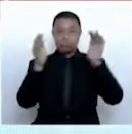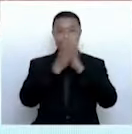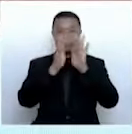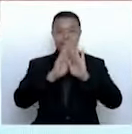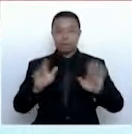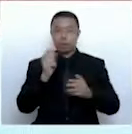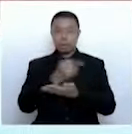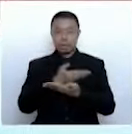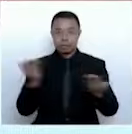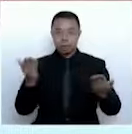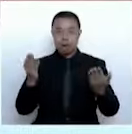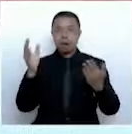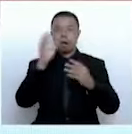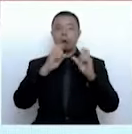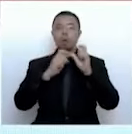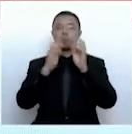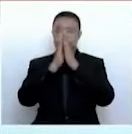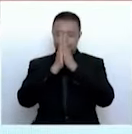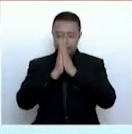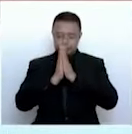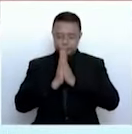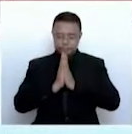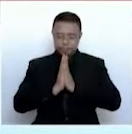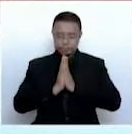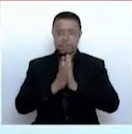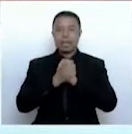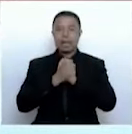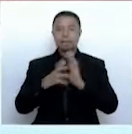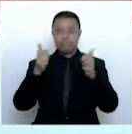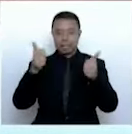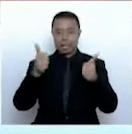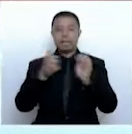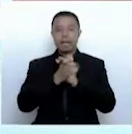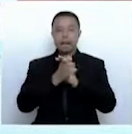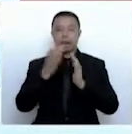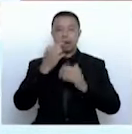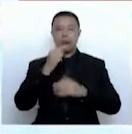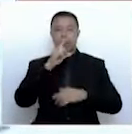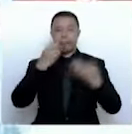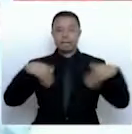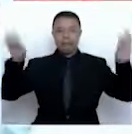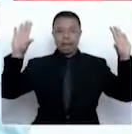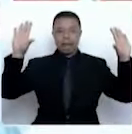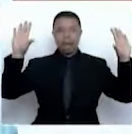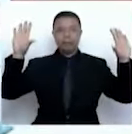bagi kita semua. Om Swastiastu, Nama Buddhaya, salam kebajikan, salam Pancasila.